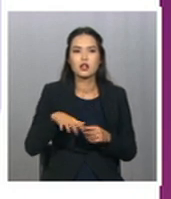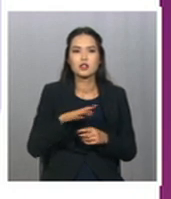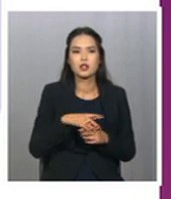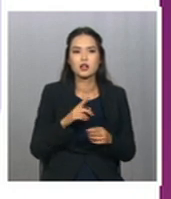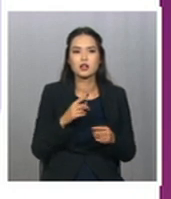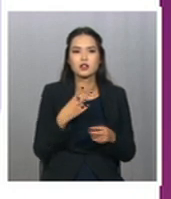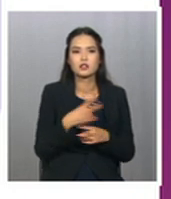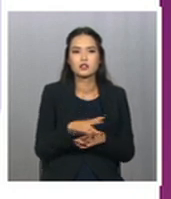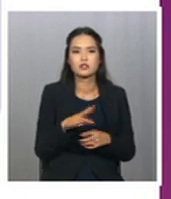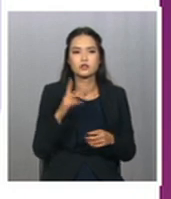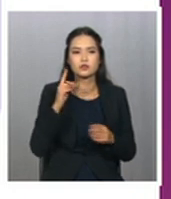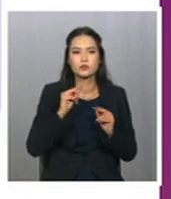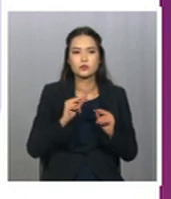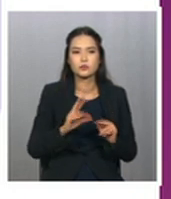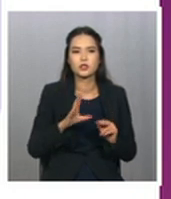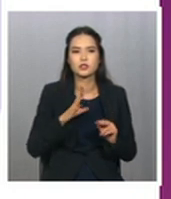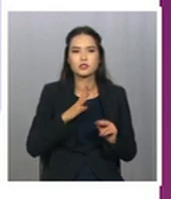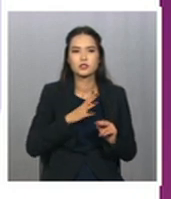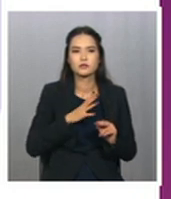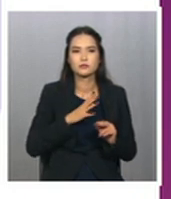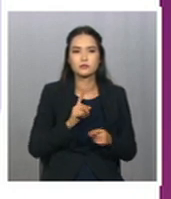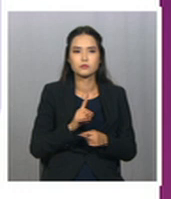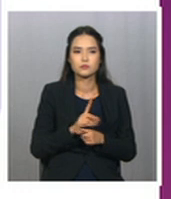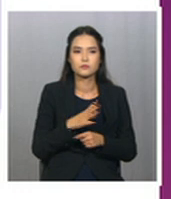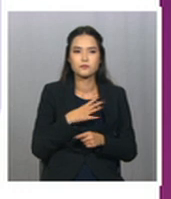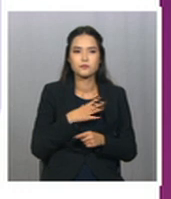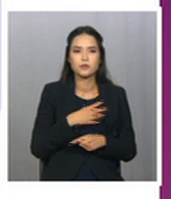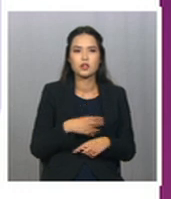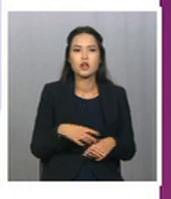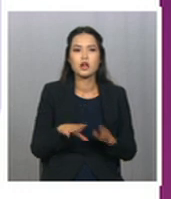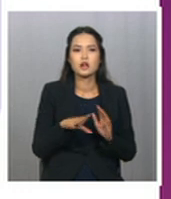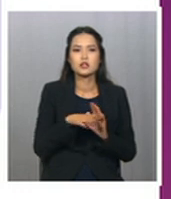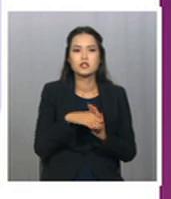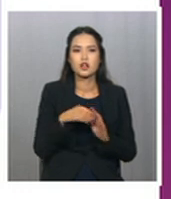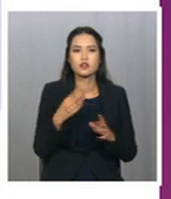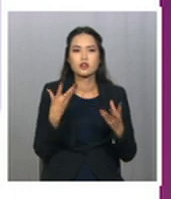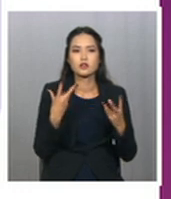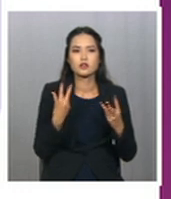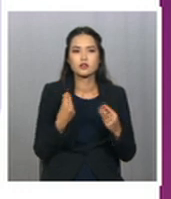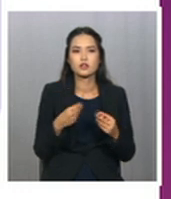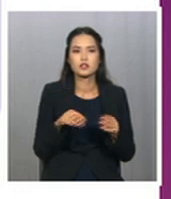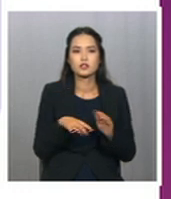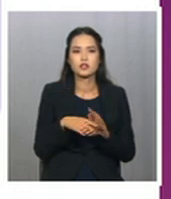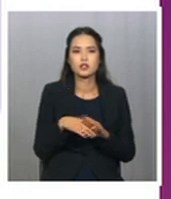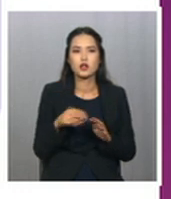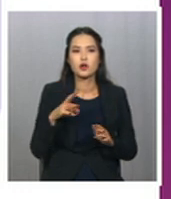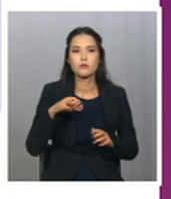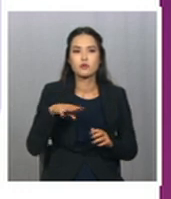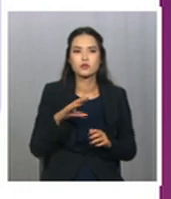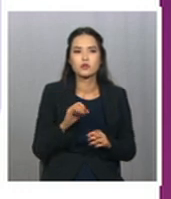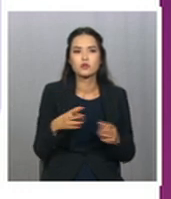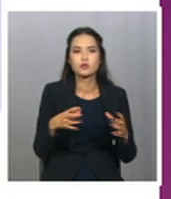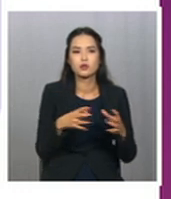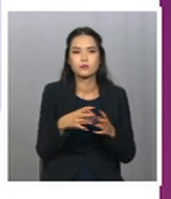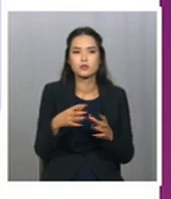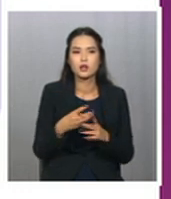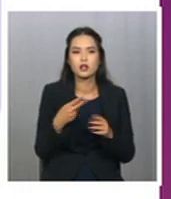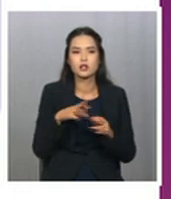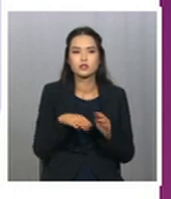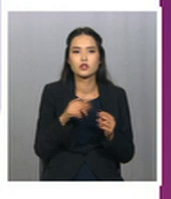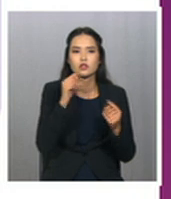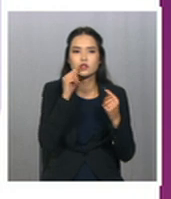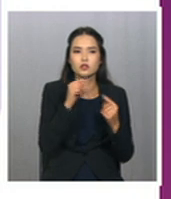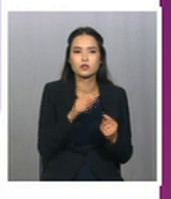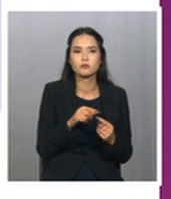қиянат жасамауға уәде етуі тиіс болды. Сайлау науқаны кезінде мүдделі топтардың арасындағы күрес